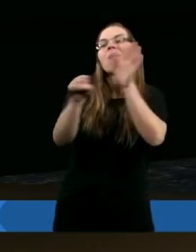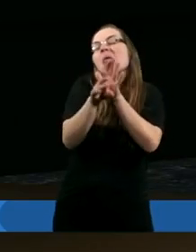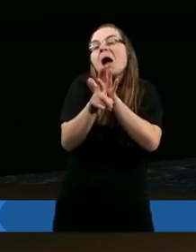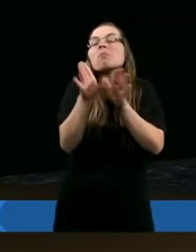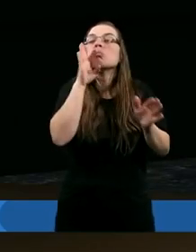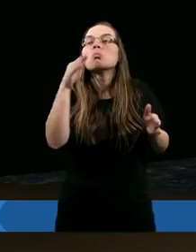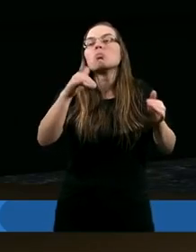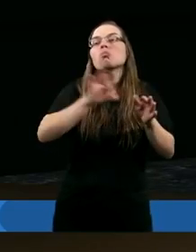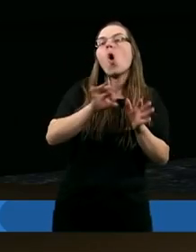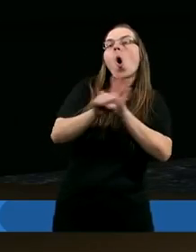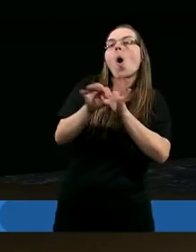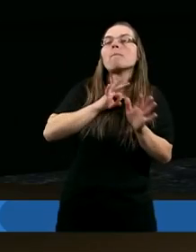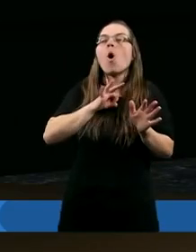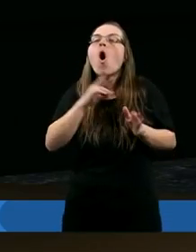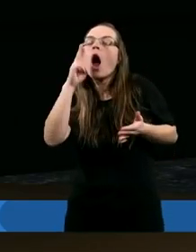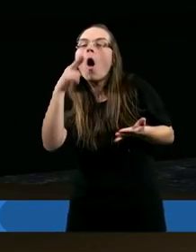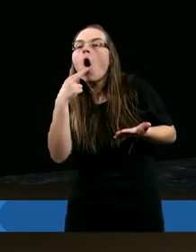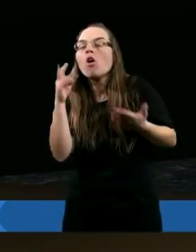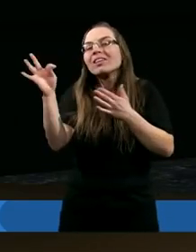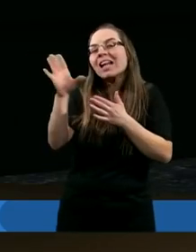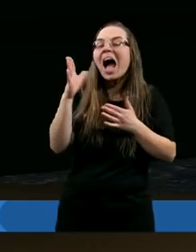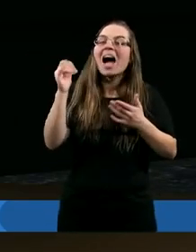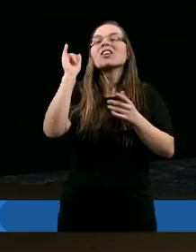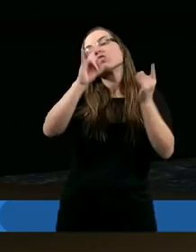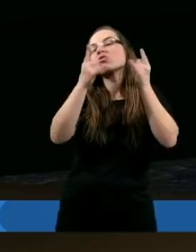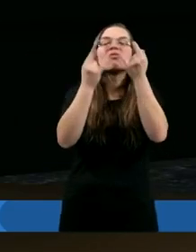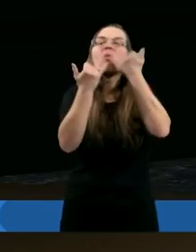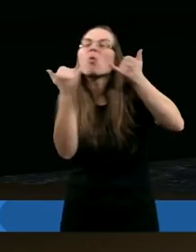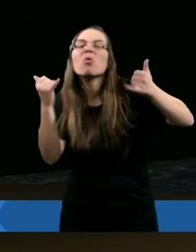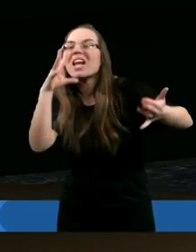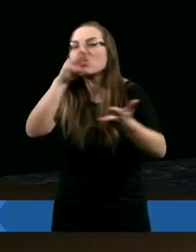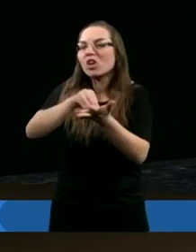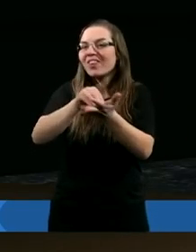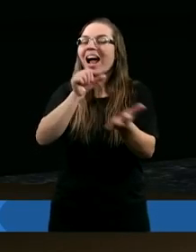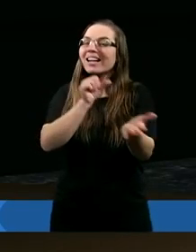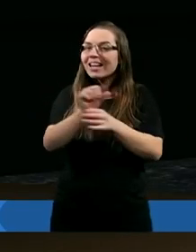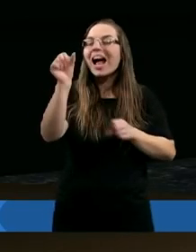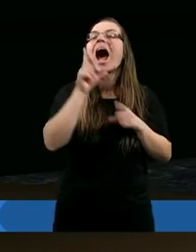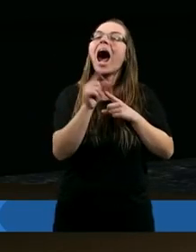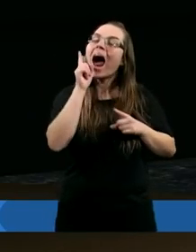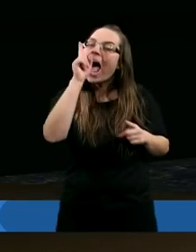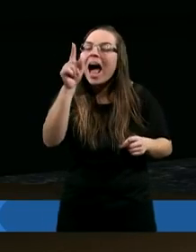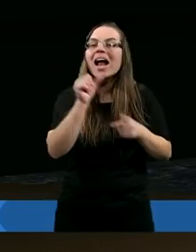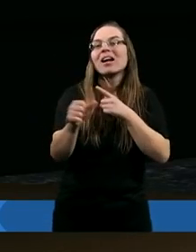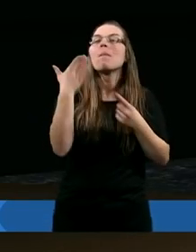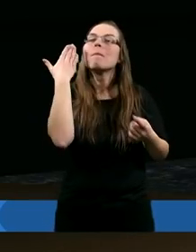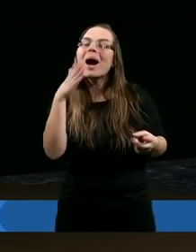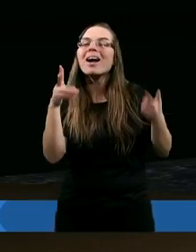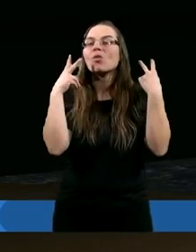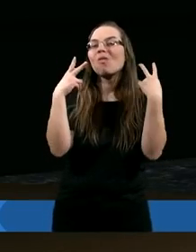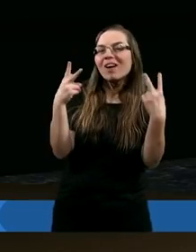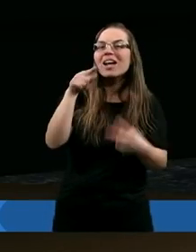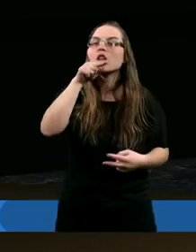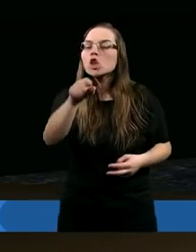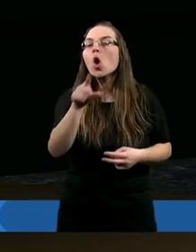ojca. Więc tu mogą być różne doświadczenia, ale ważne jest to,